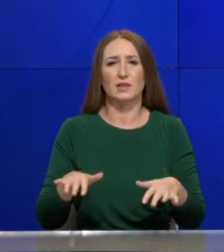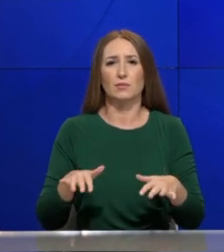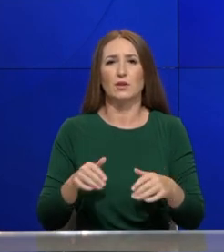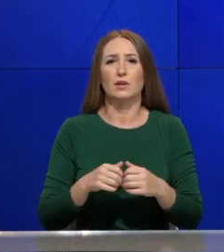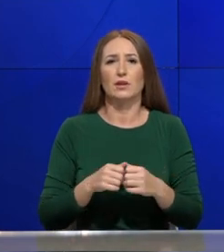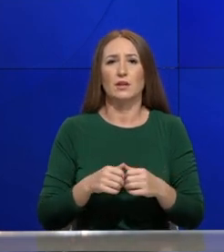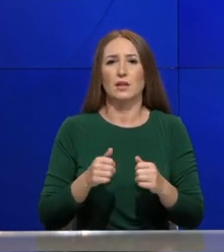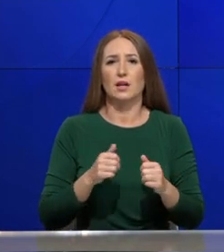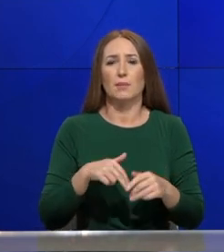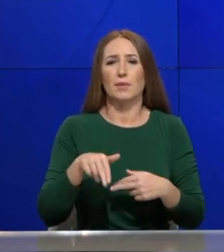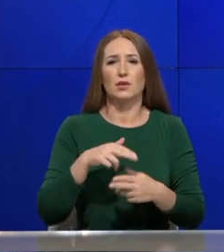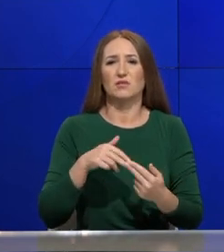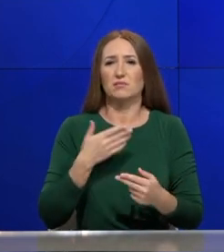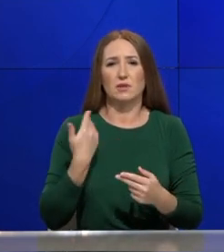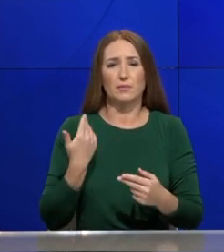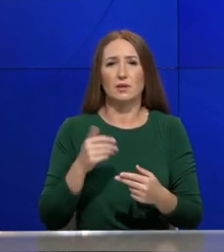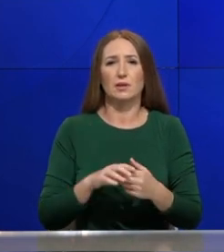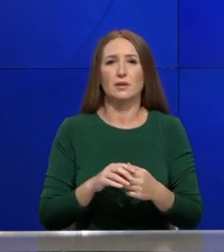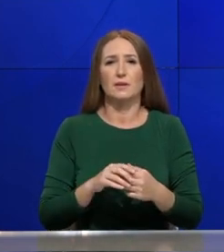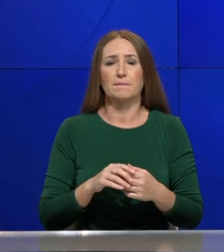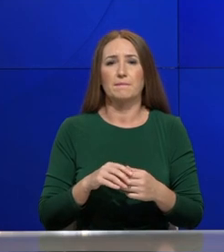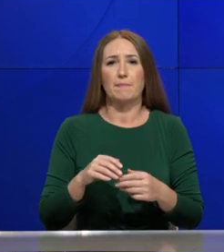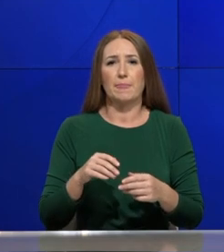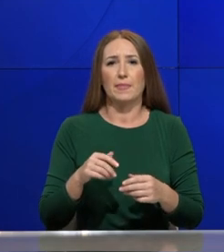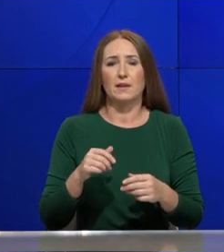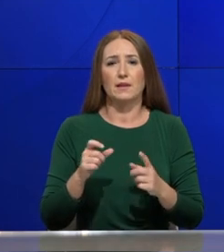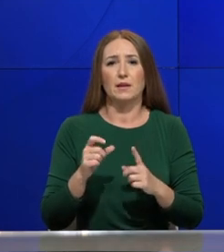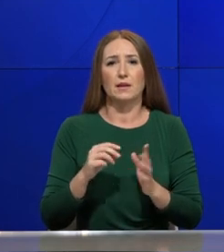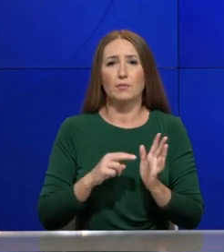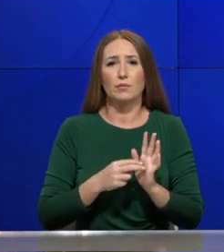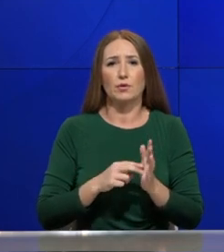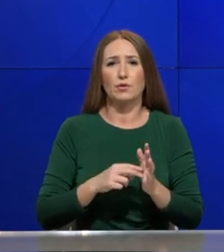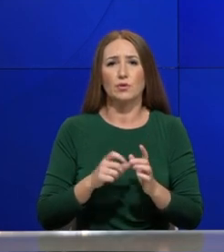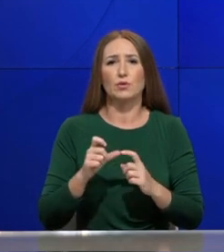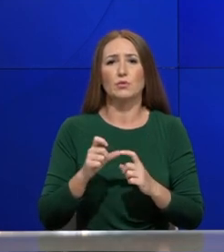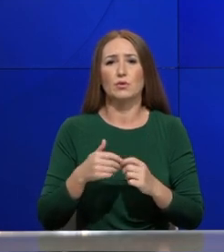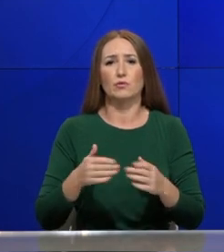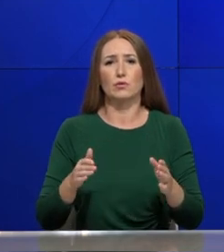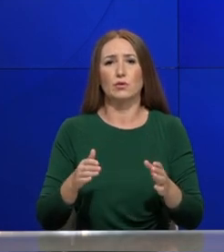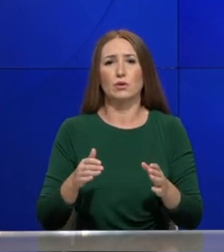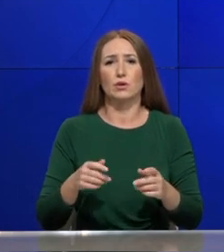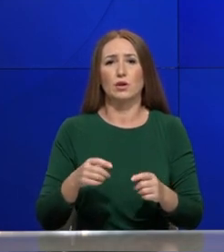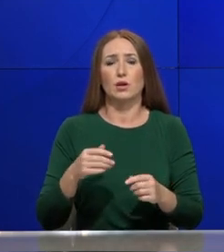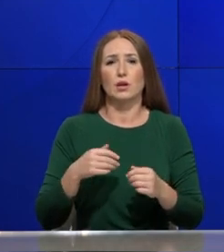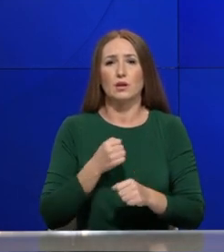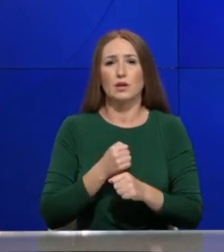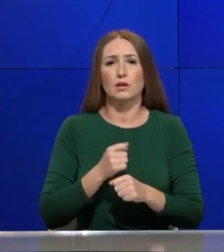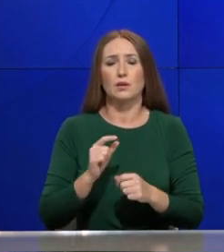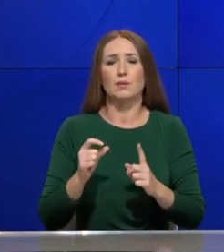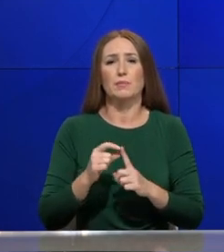ne postoje, a rijetki novi privredni subjekti se otvaraju prije svega zahvaljujući naporima kalesijskih